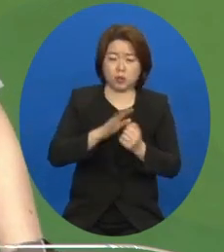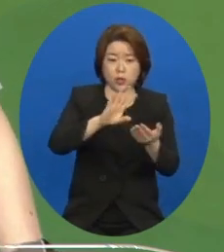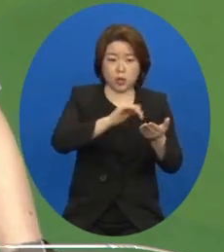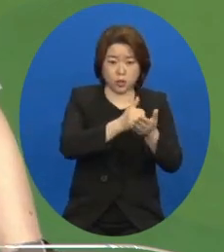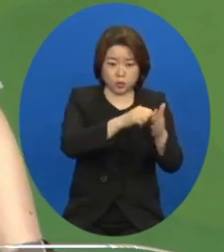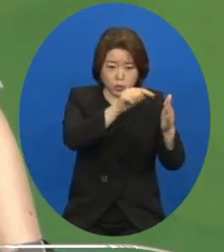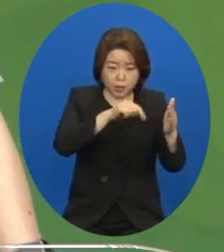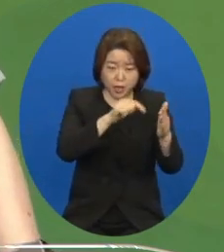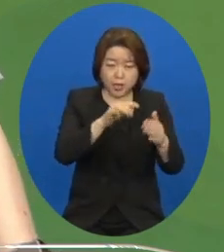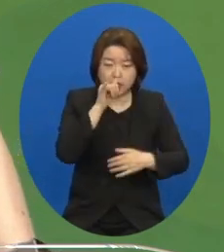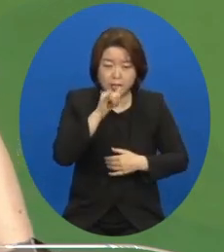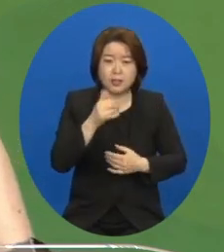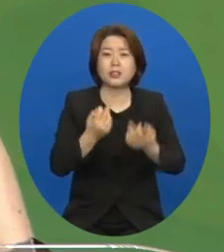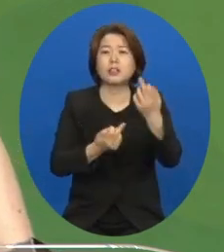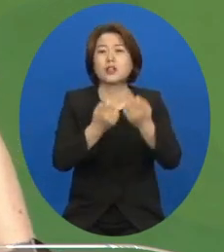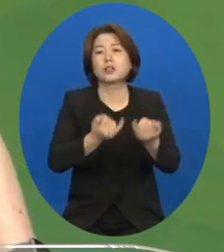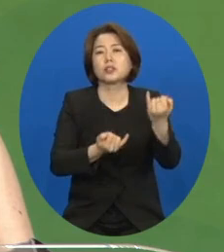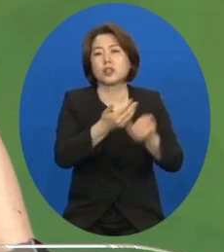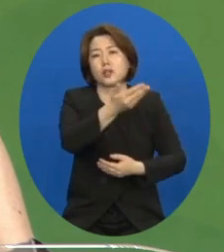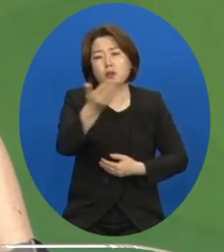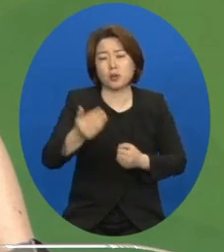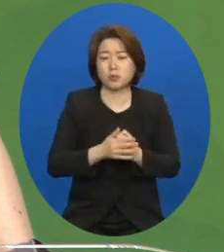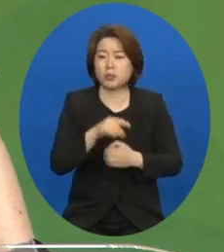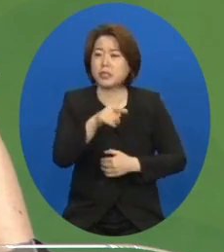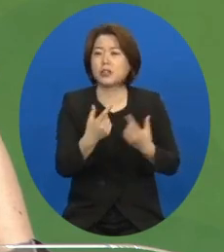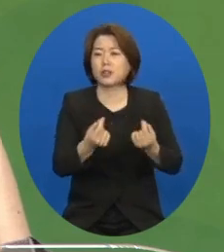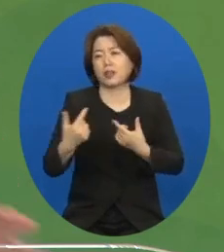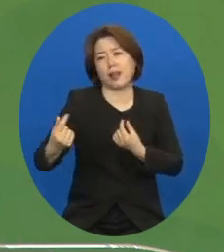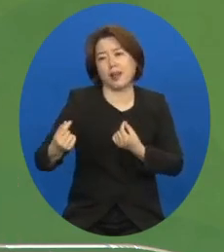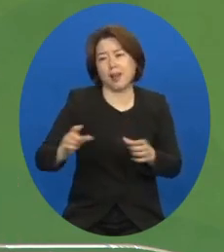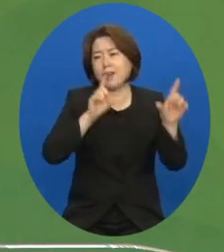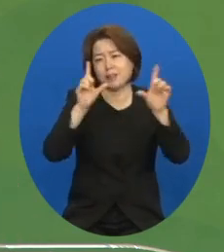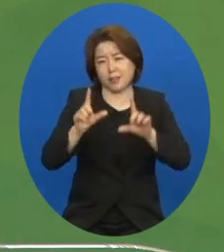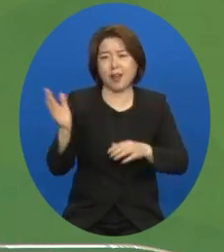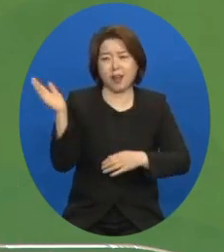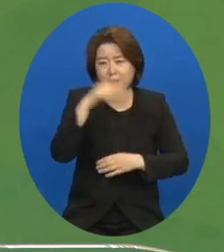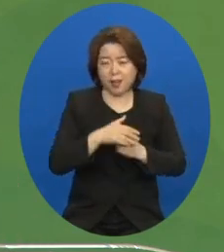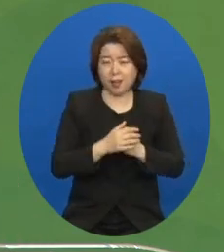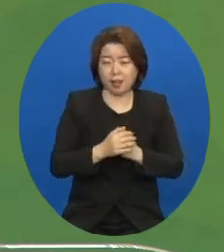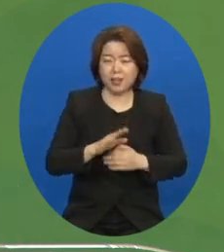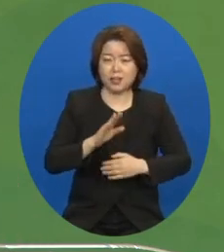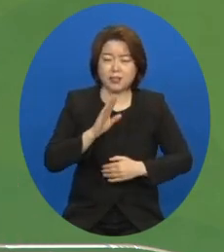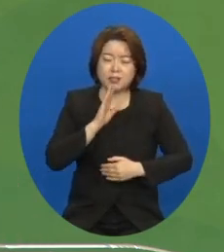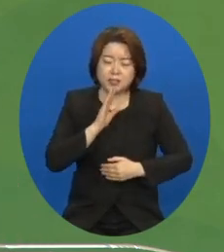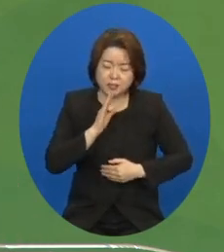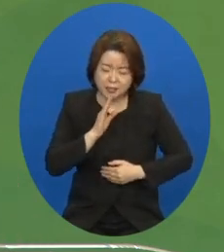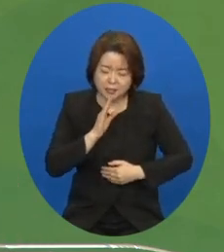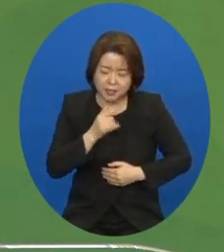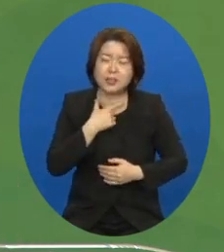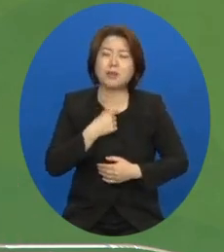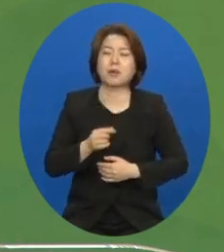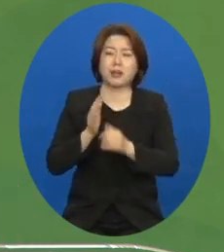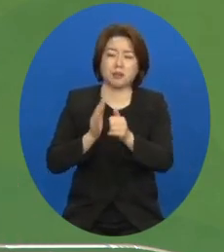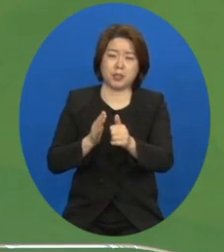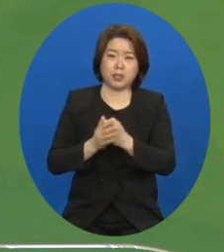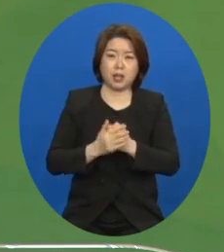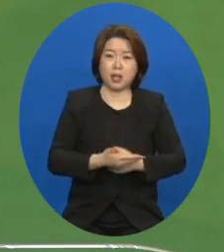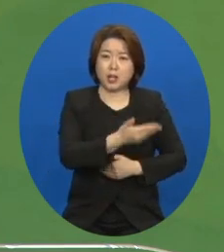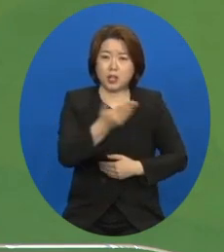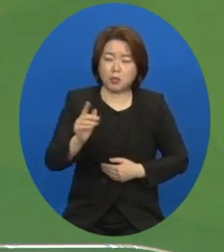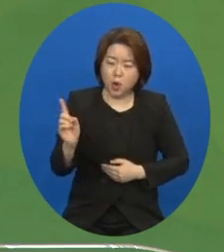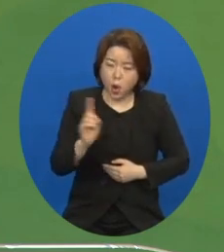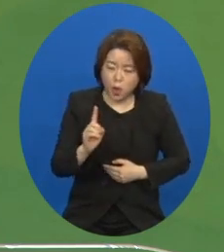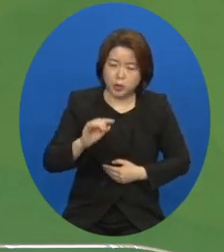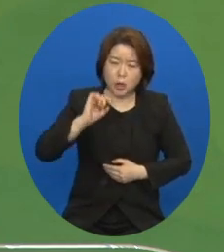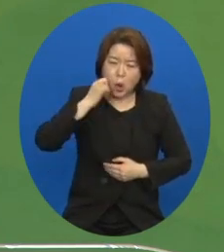있는 형제들이여, 이렇게 살지 않으시겠습니까? 그러기를 진정으로 바랍니다. 여러분에게 어떤